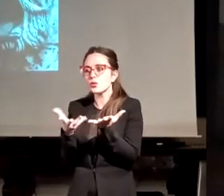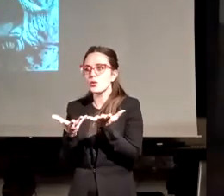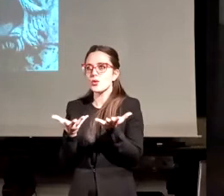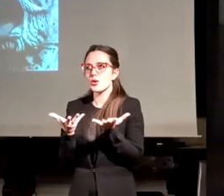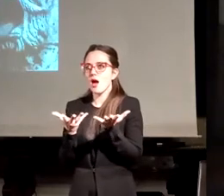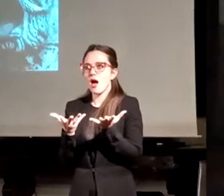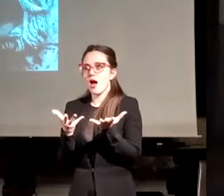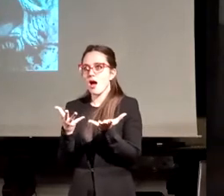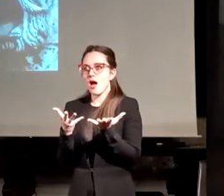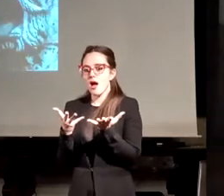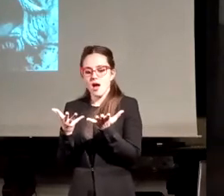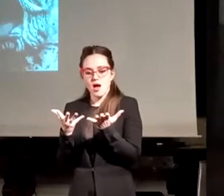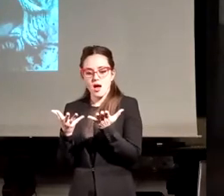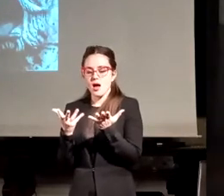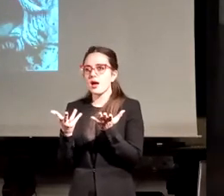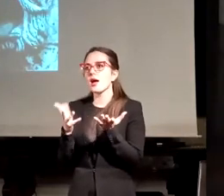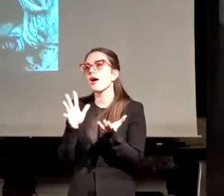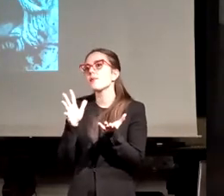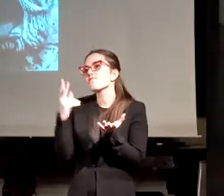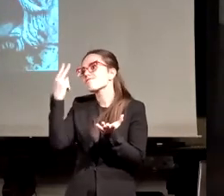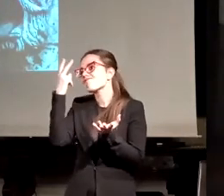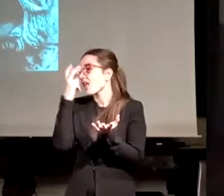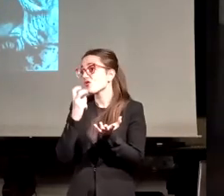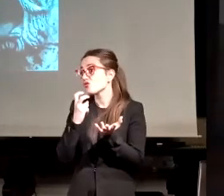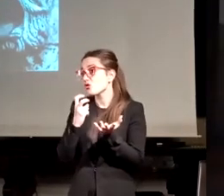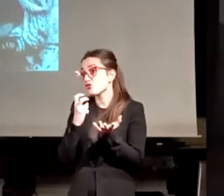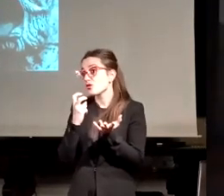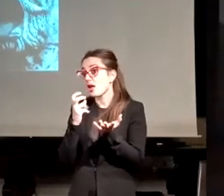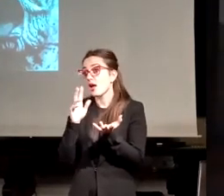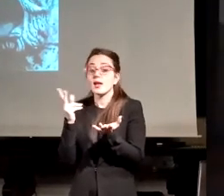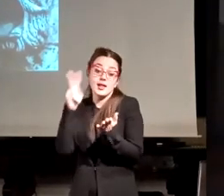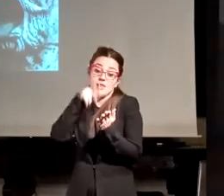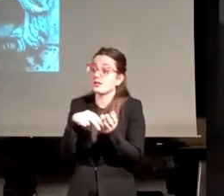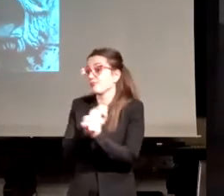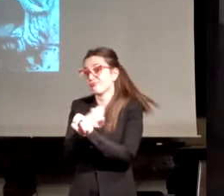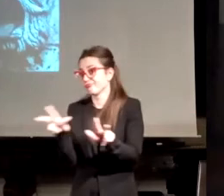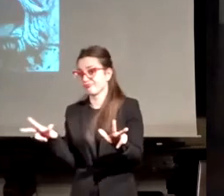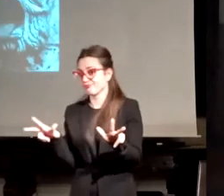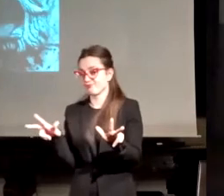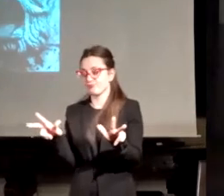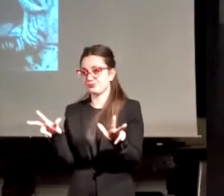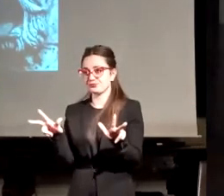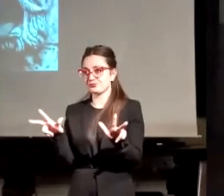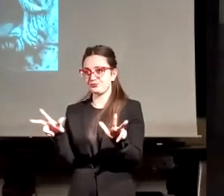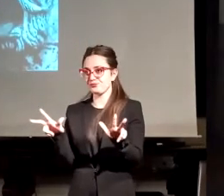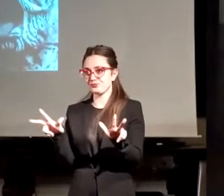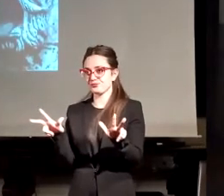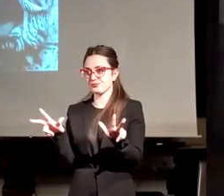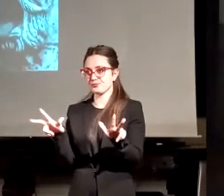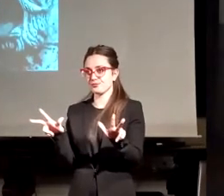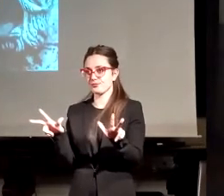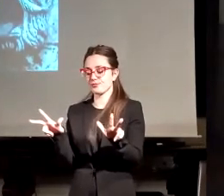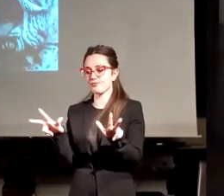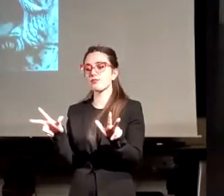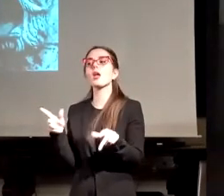il castigo della della cecità il vizio questo vizio impunito e vanno nel